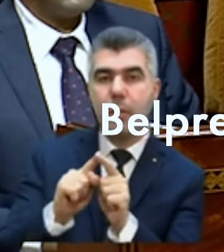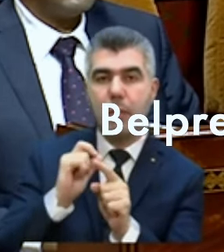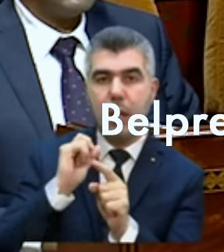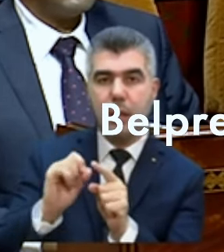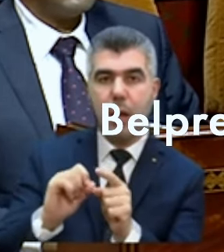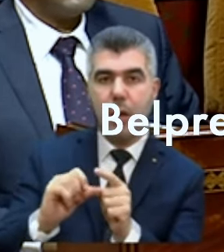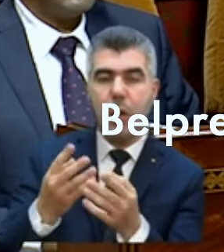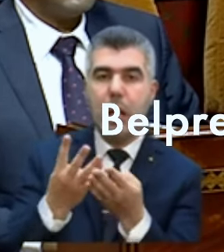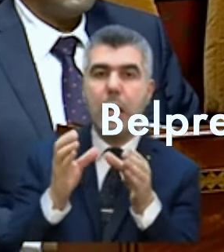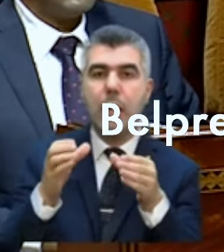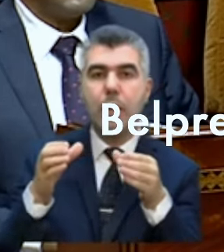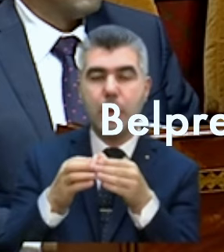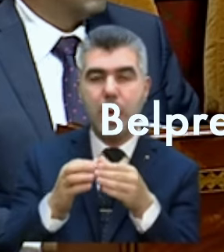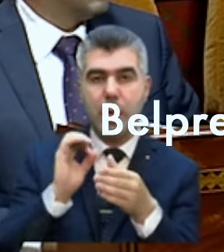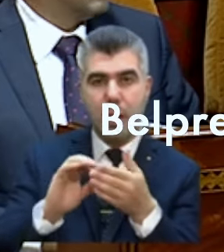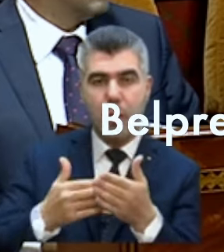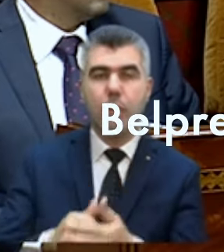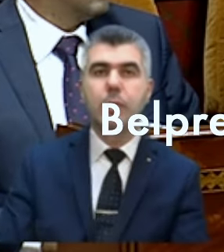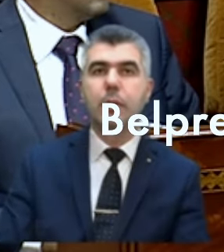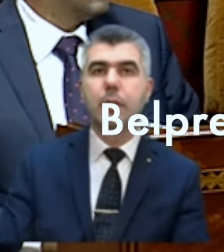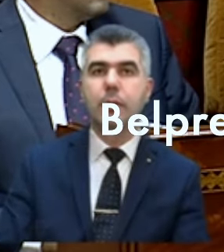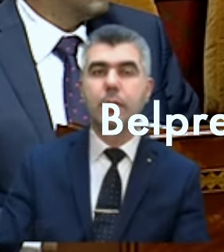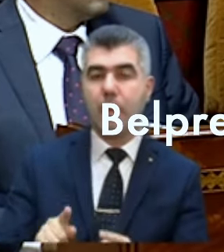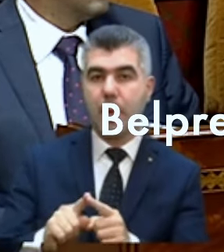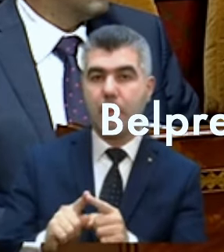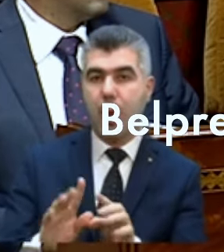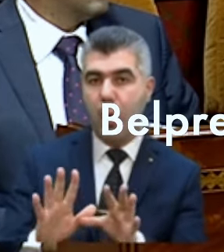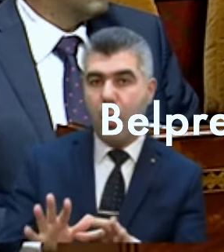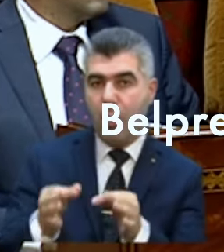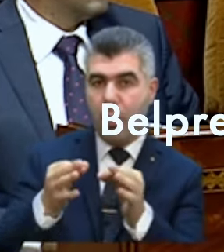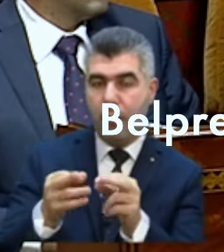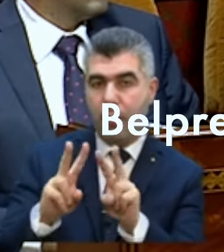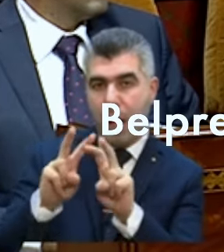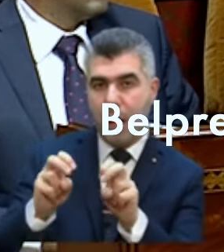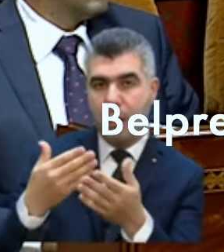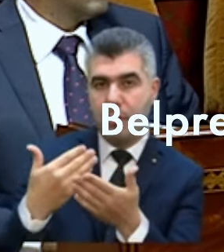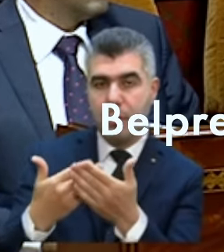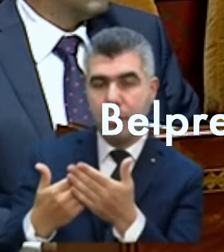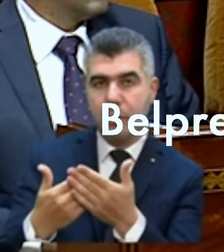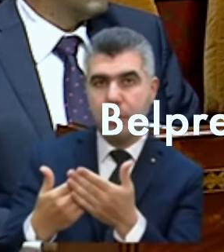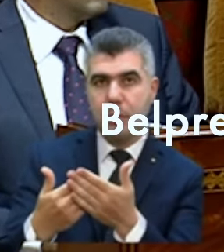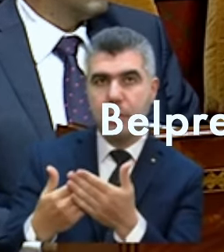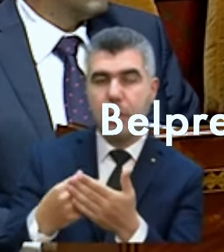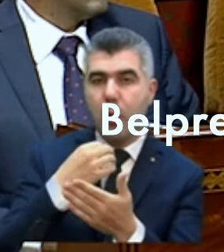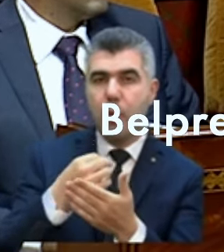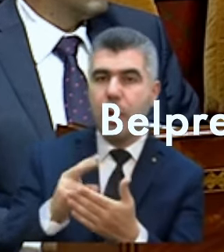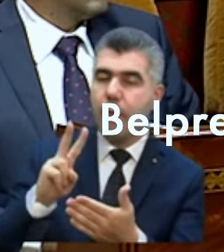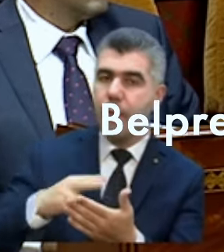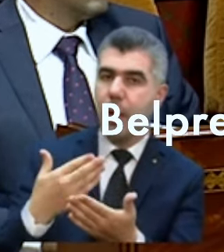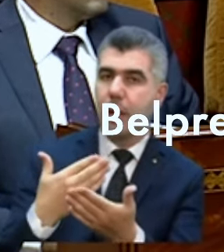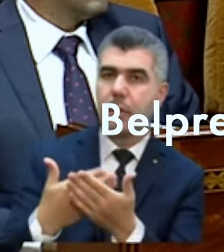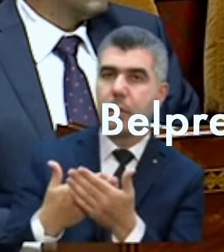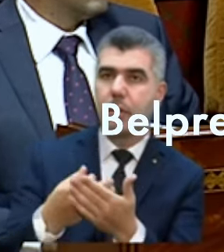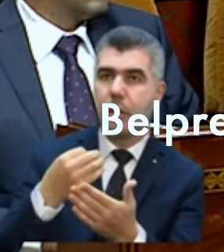اللجن على حساب القطاعات. واش هذه هي الحصيلة رقابية سيد الوزير؟ نهضوا واقعيين ونعطوا ارقام